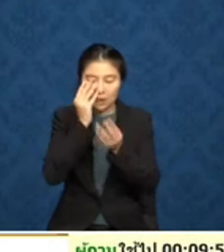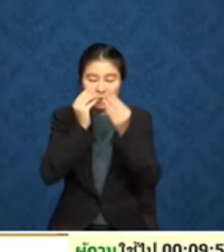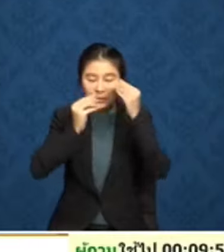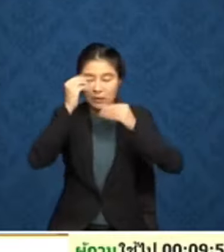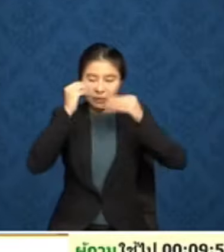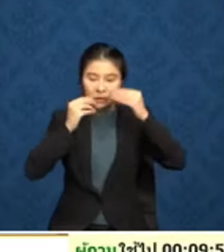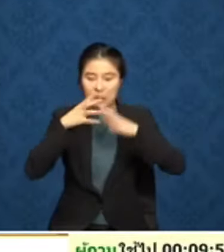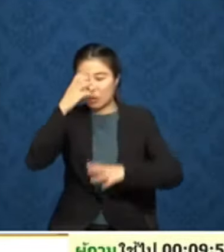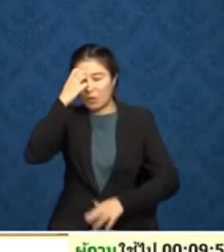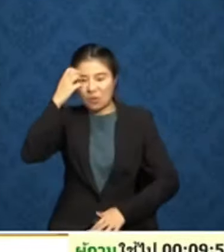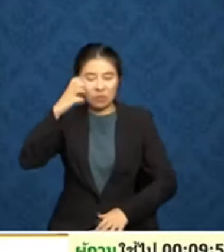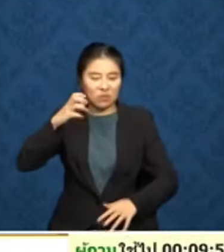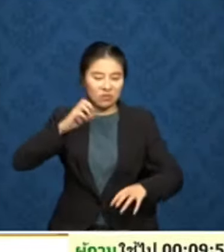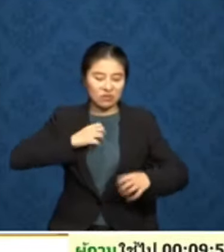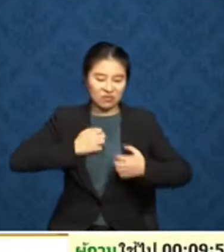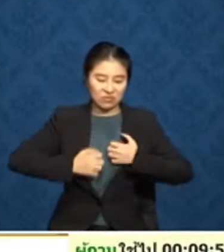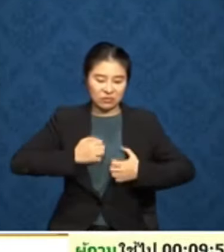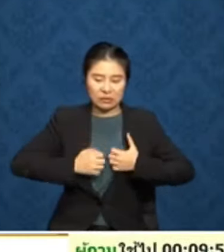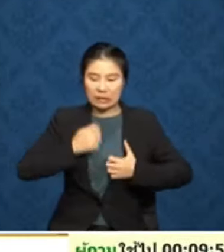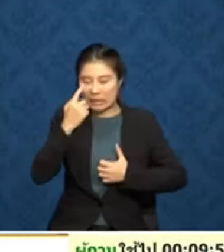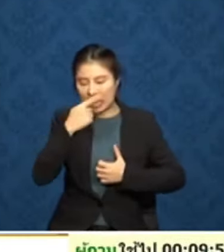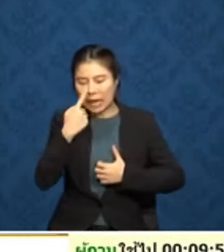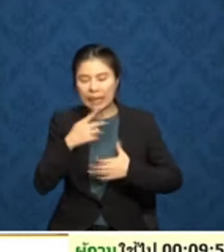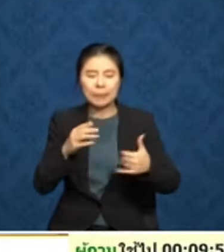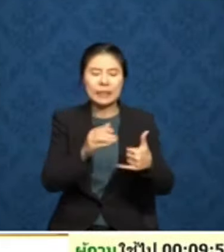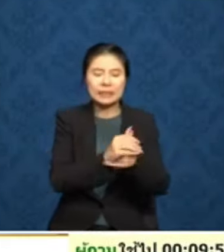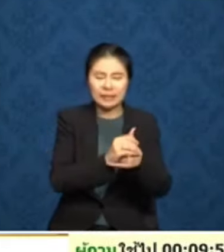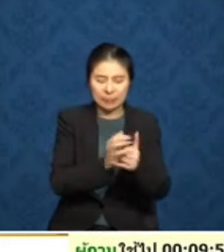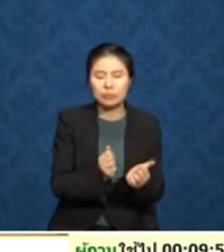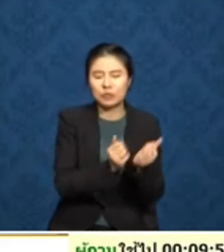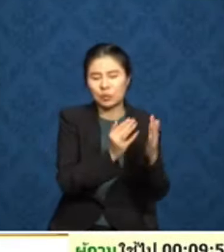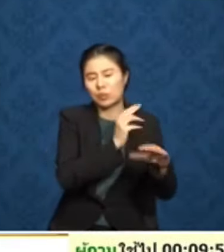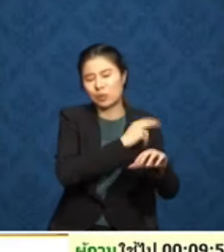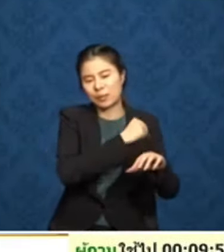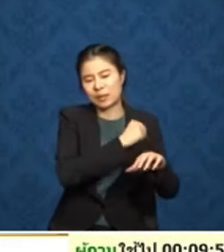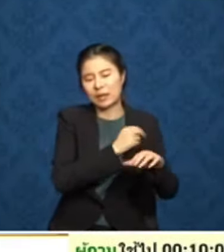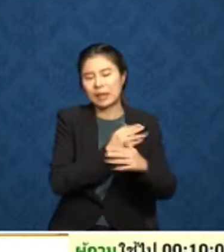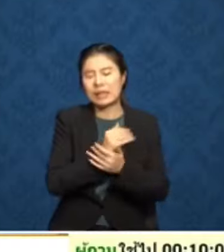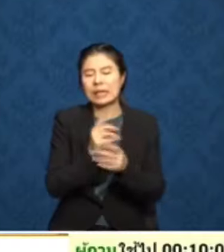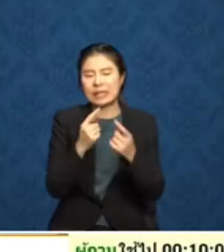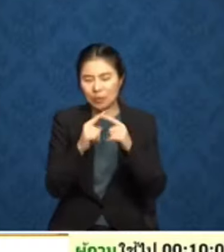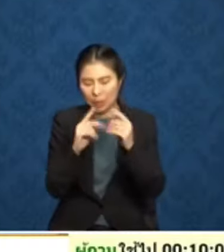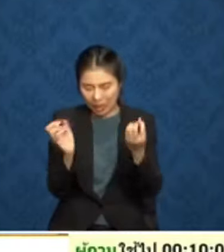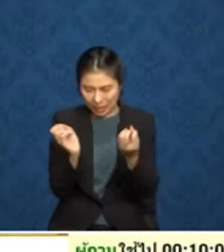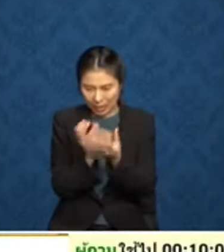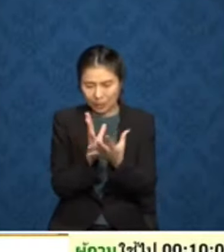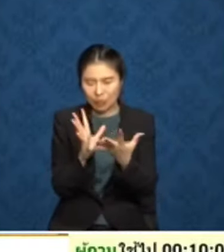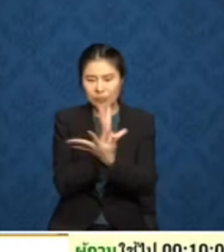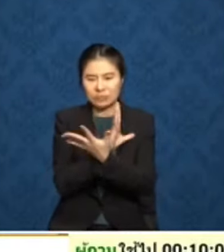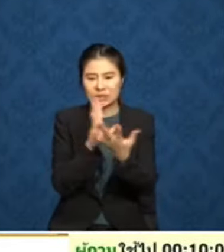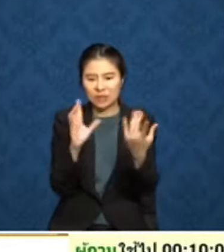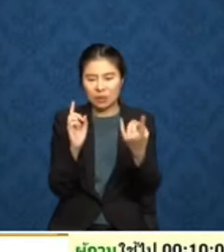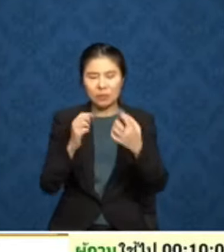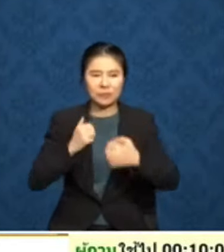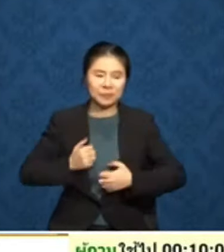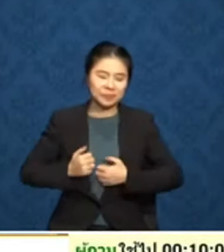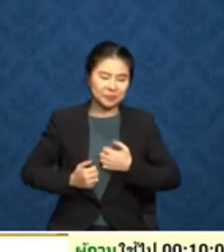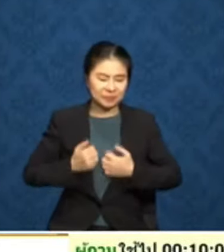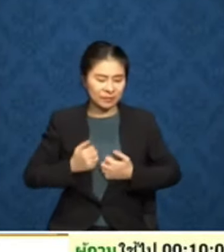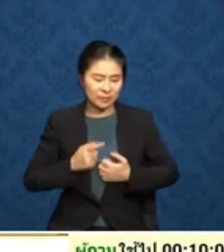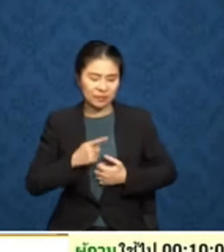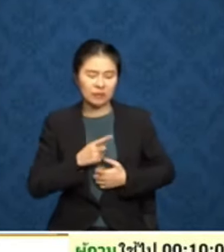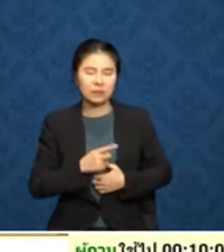ม่รู้ว่าใครจะเป็นคนไปจัดการเขาค่ะแต่ว่ามันสร้างความเดือดร้อนเสียหายลำคาญให้กับคนในสังคมบ